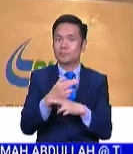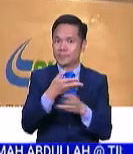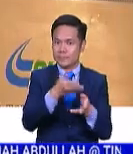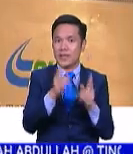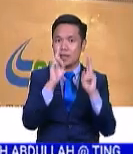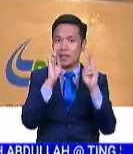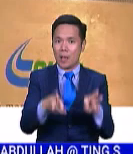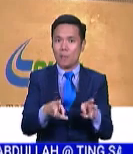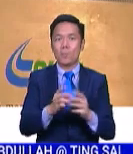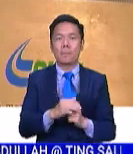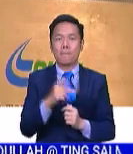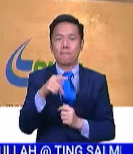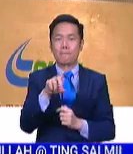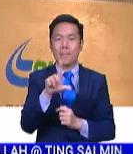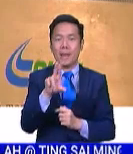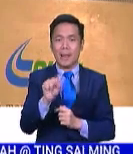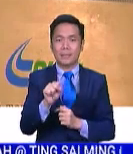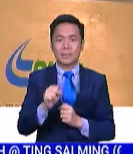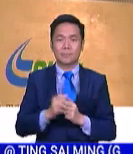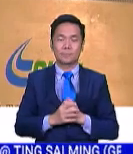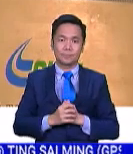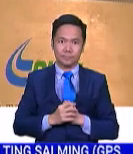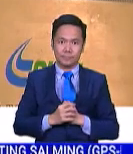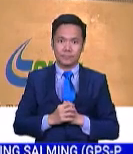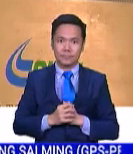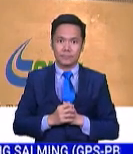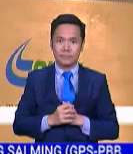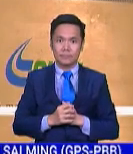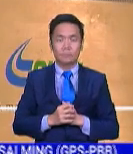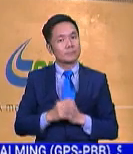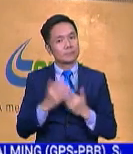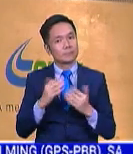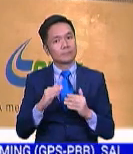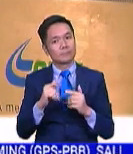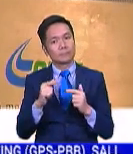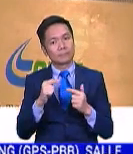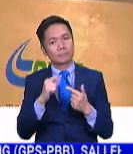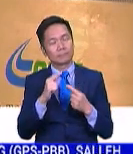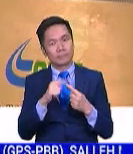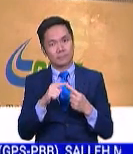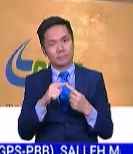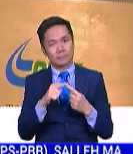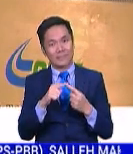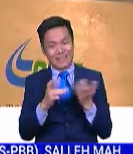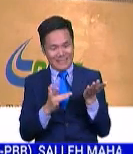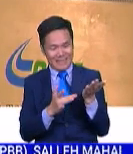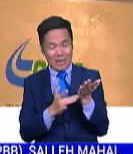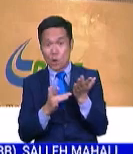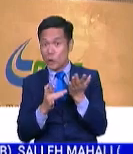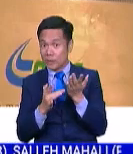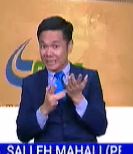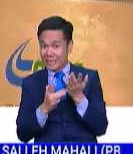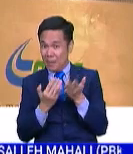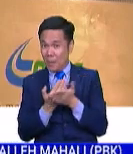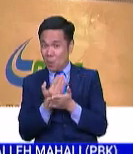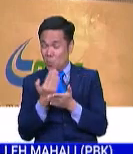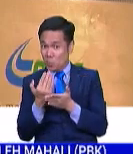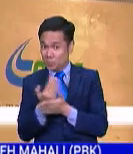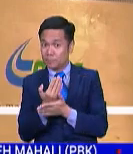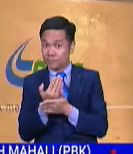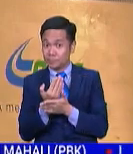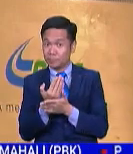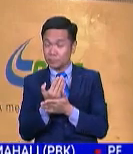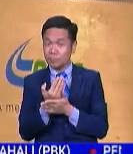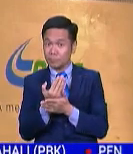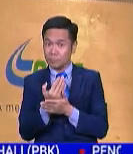Oh iya boleh Indonesia Hai awit Abang Roni perbedaan kepada Caroline elodie terbaru ini